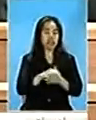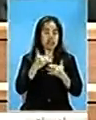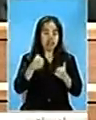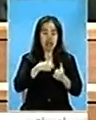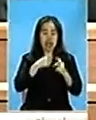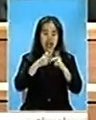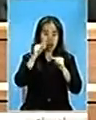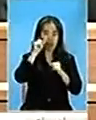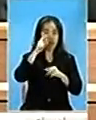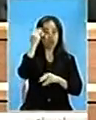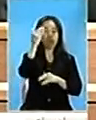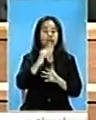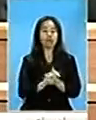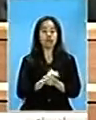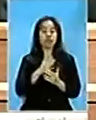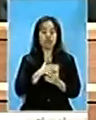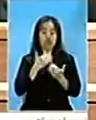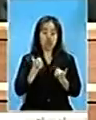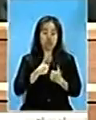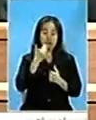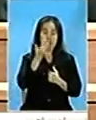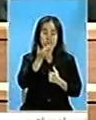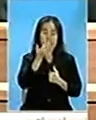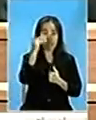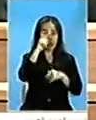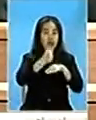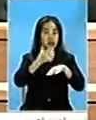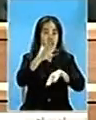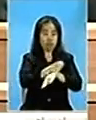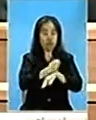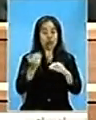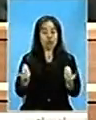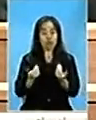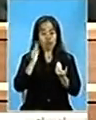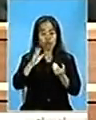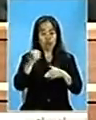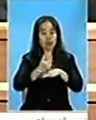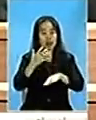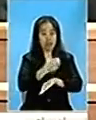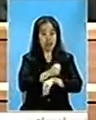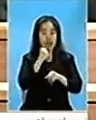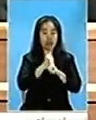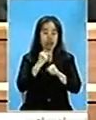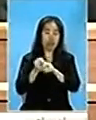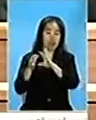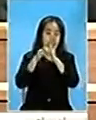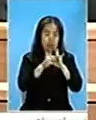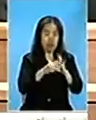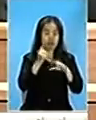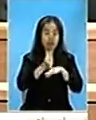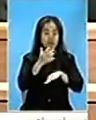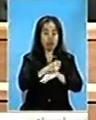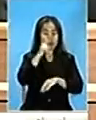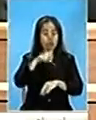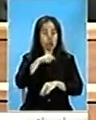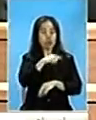ล้ๆก่อนวันนี้เราเรียกร้องนักการเมืองลูกนักการเมืองที่เกี่ยวข้องกับการที่จะต้องรับผิดชอบ